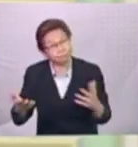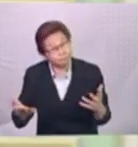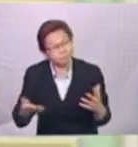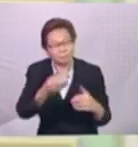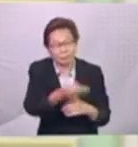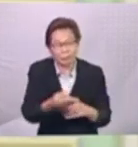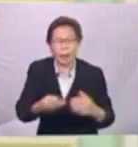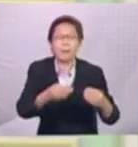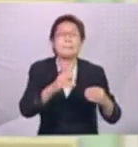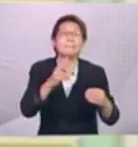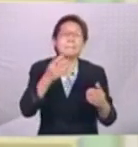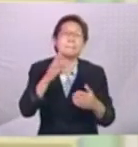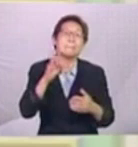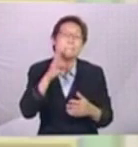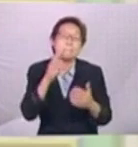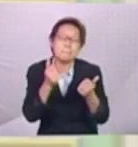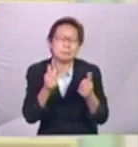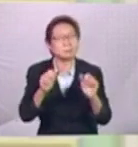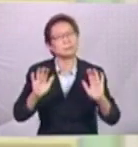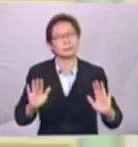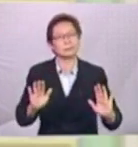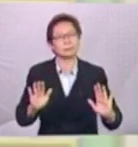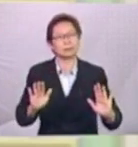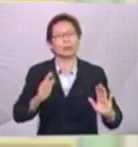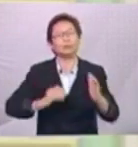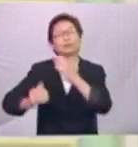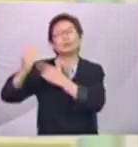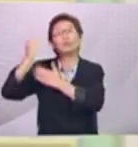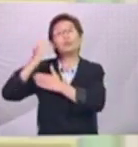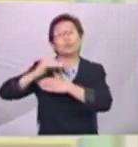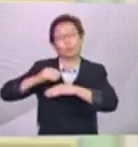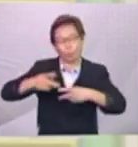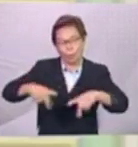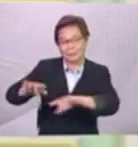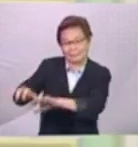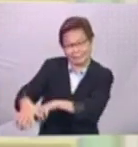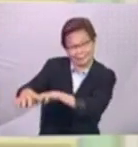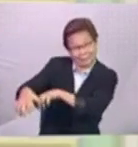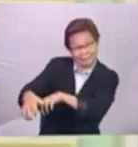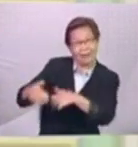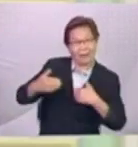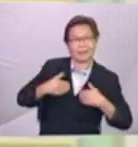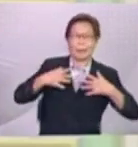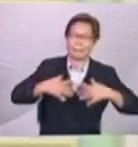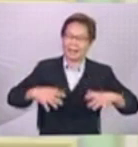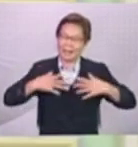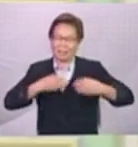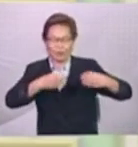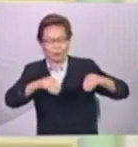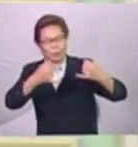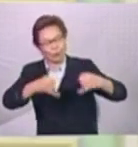barengan basah semata baca tidak ada lagi kalau dulu pas Otani ada pakaian menjual